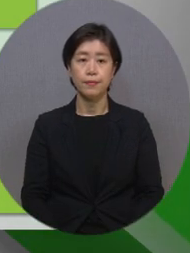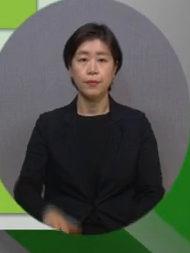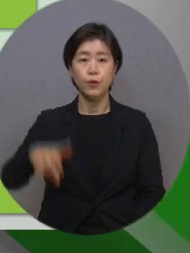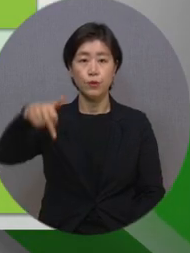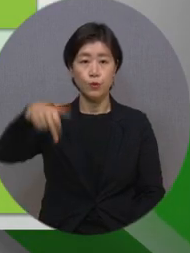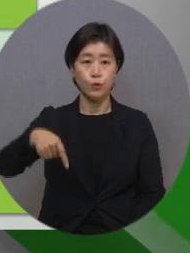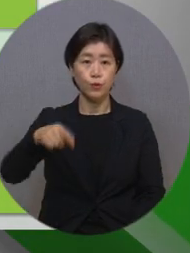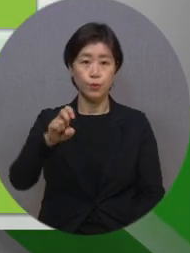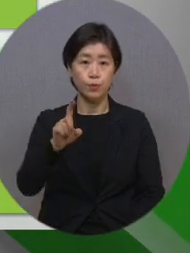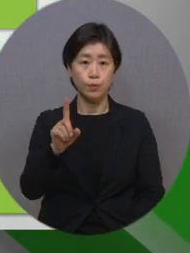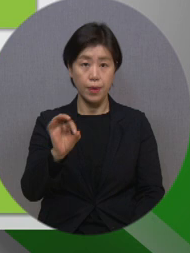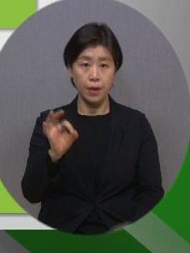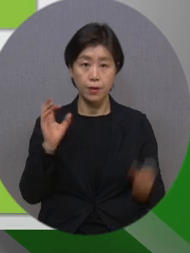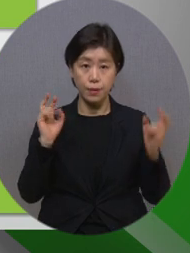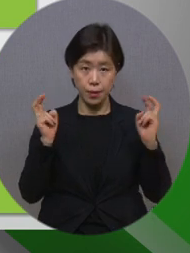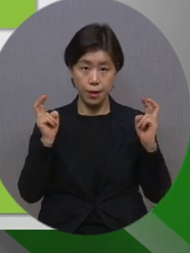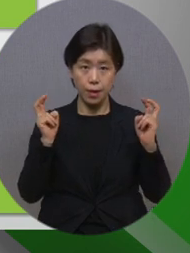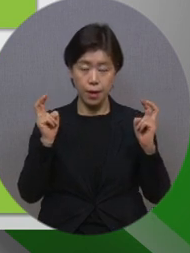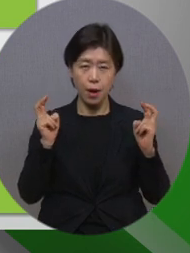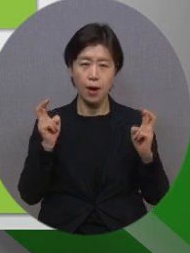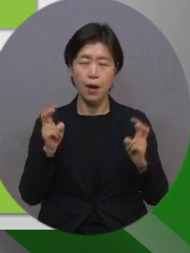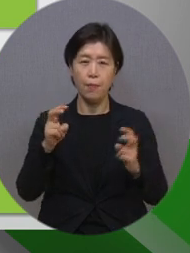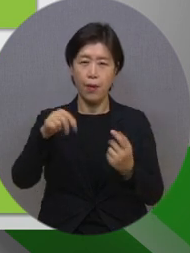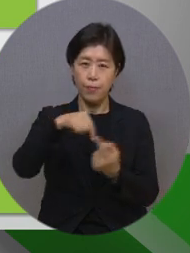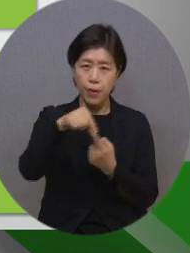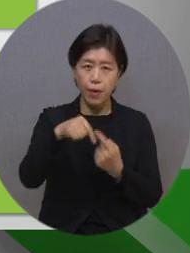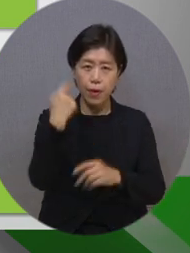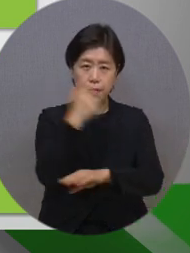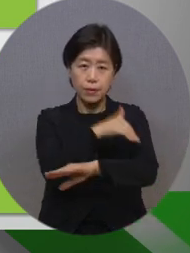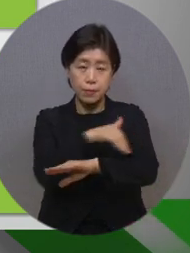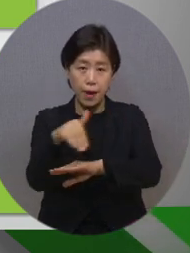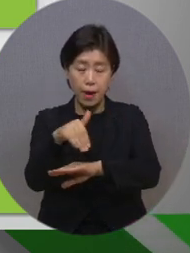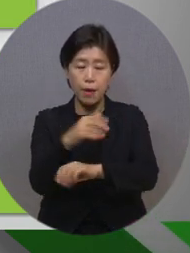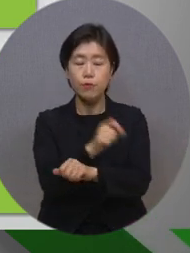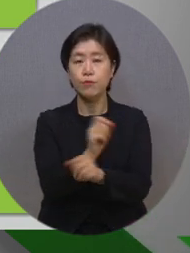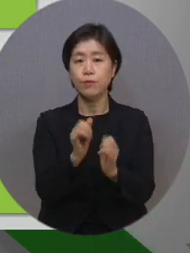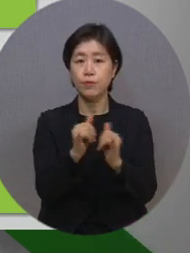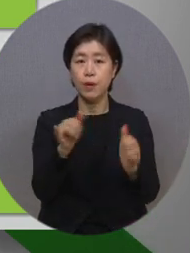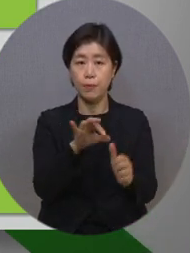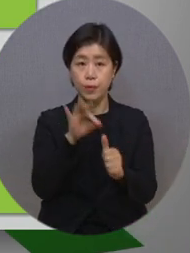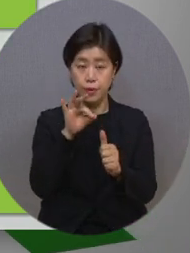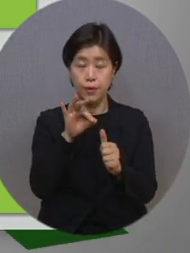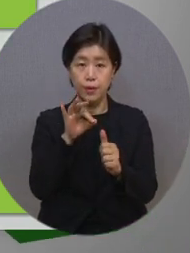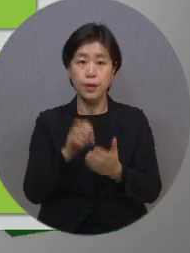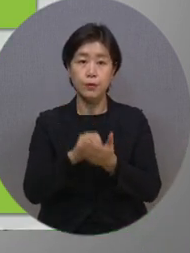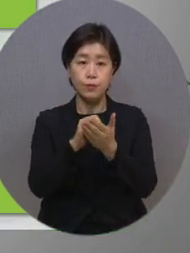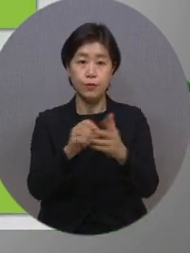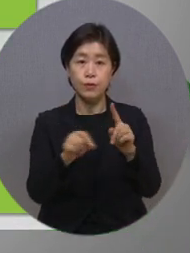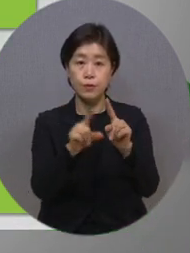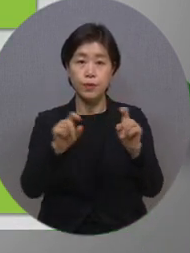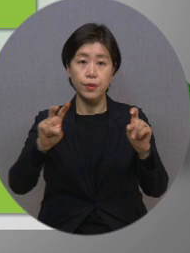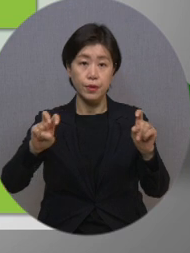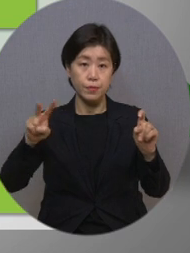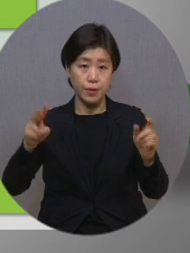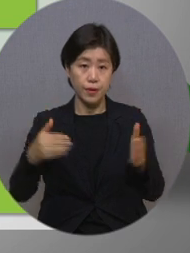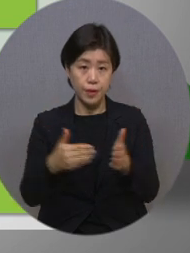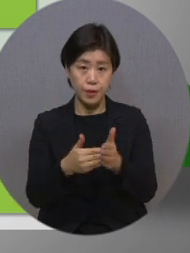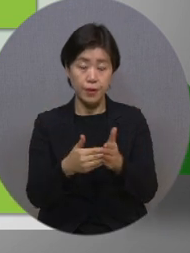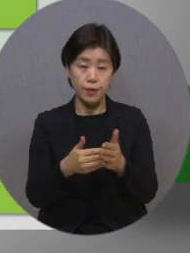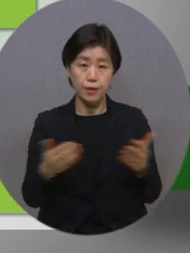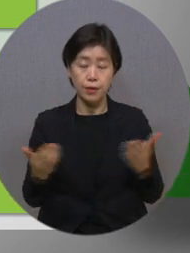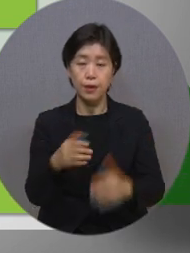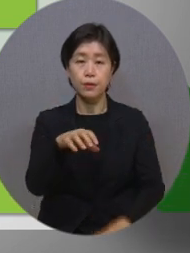쿠팡 주식회사에서 경영기획 사무원을 모집합니다. 접수 마감일은 11월